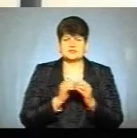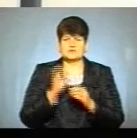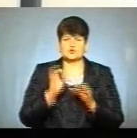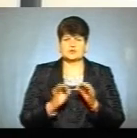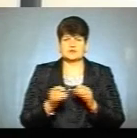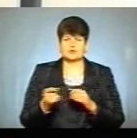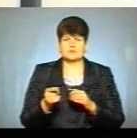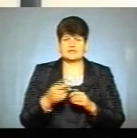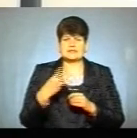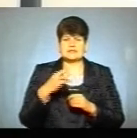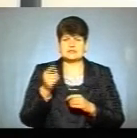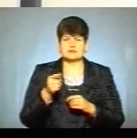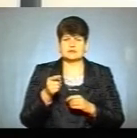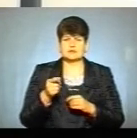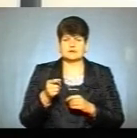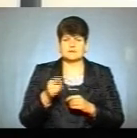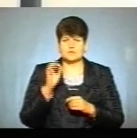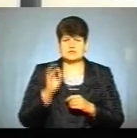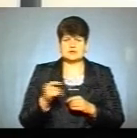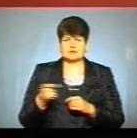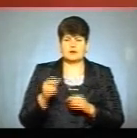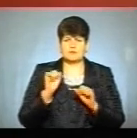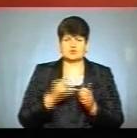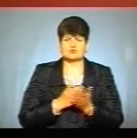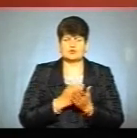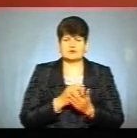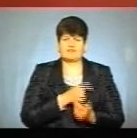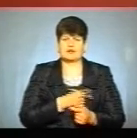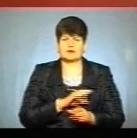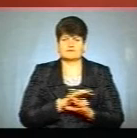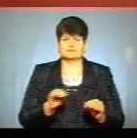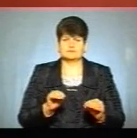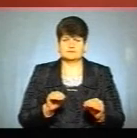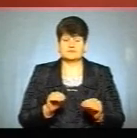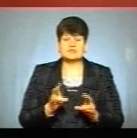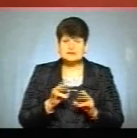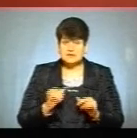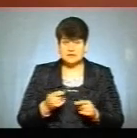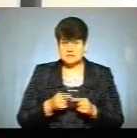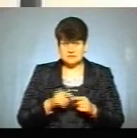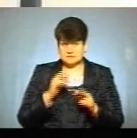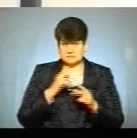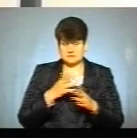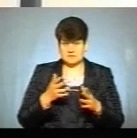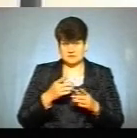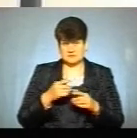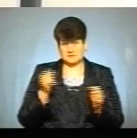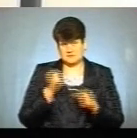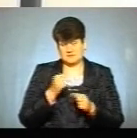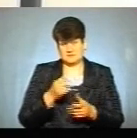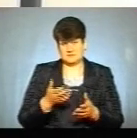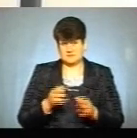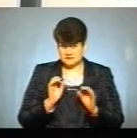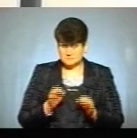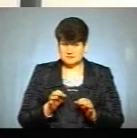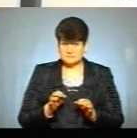тернополян, 30% тернополян ми можемо обслуговуватися в обласній лікарні, в поліклініці і так далі, так далі. Ні, ну це ж буде абсолютний цинізм і невігластво,